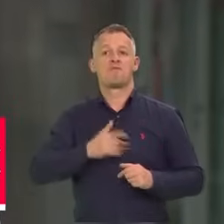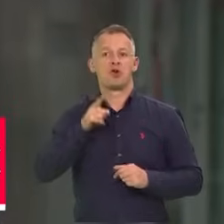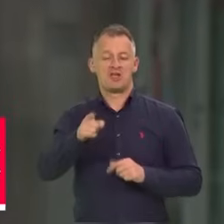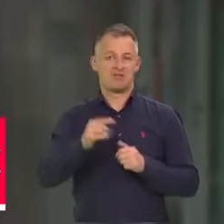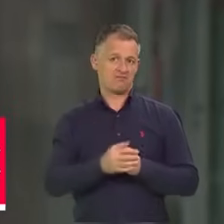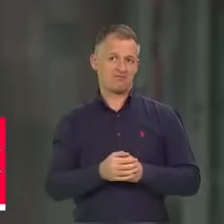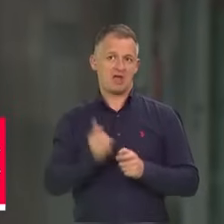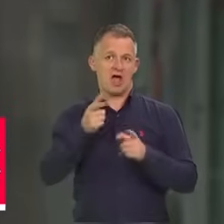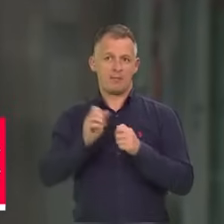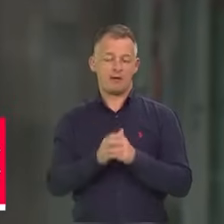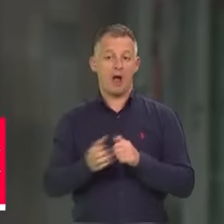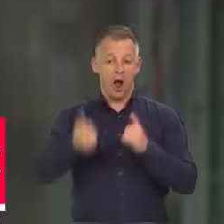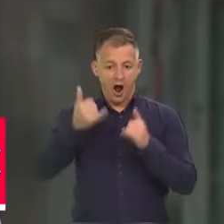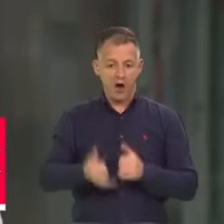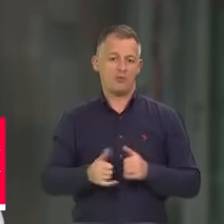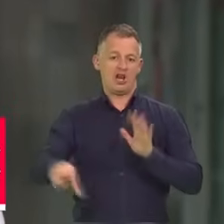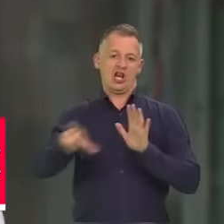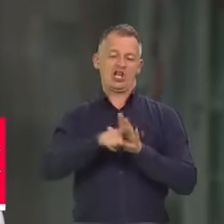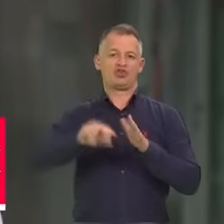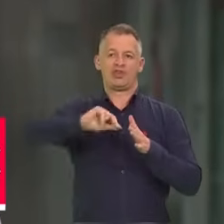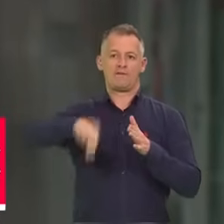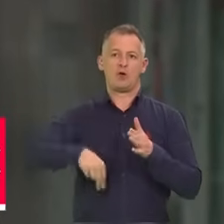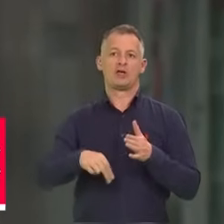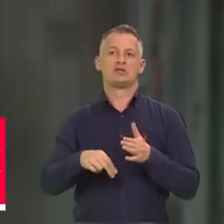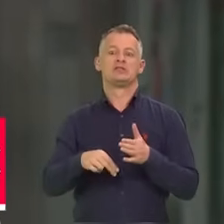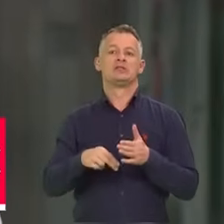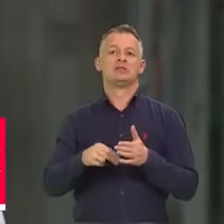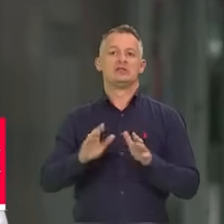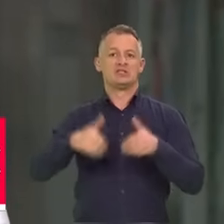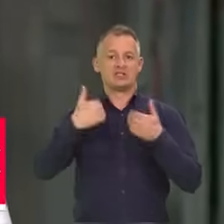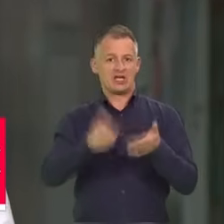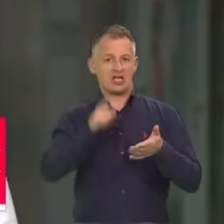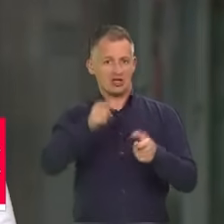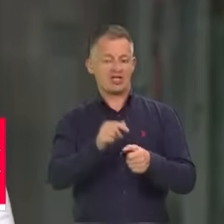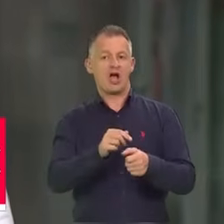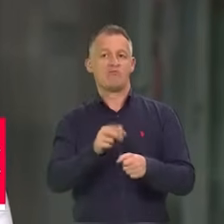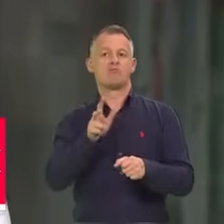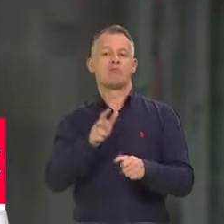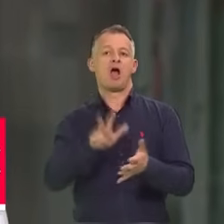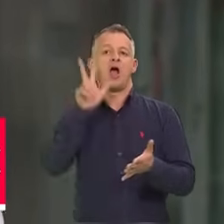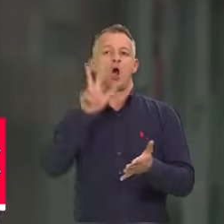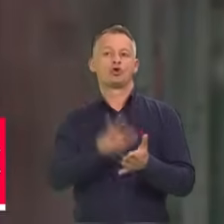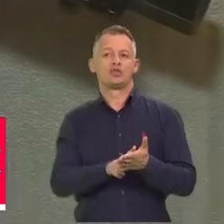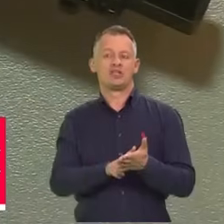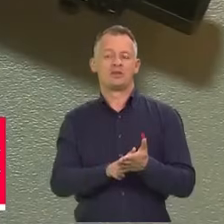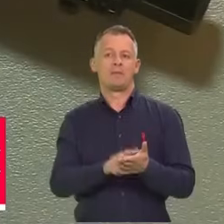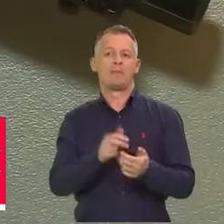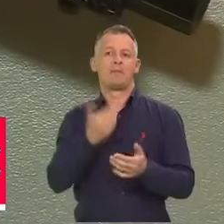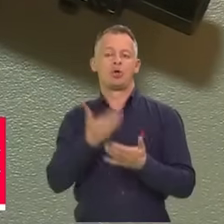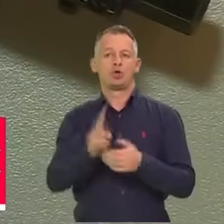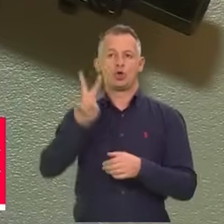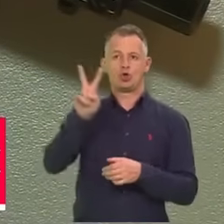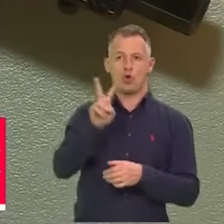își doresc. În prezent, legea permite emiterea unei astfel de autorizații doar pentru două arme de pază